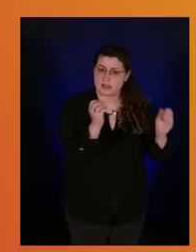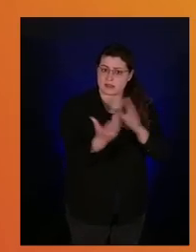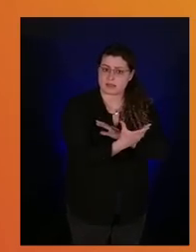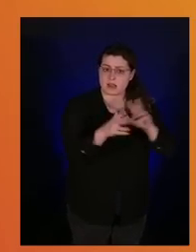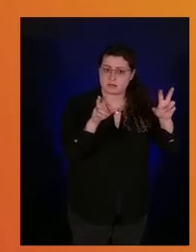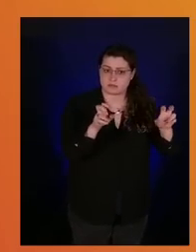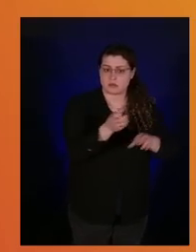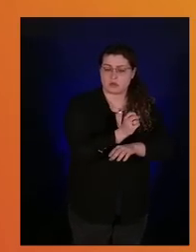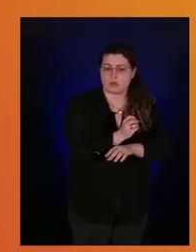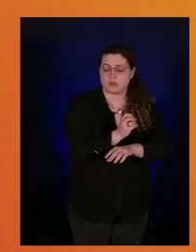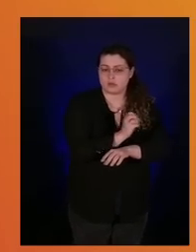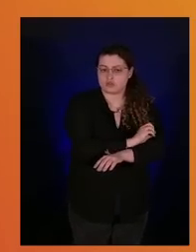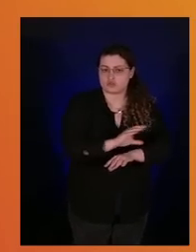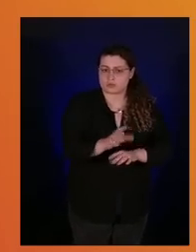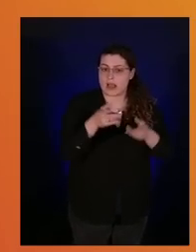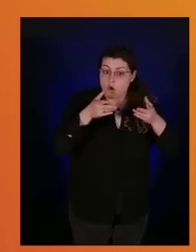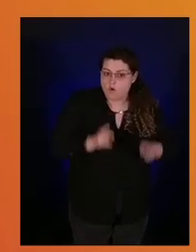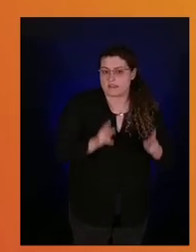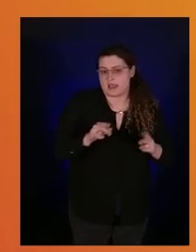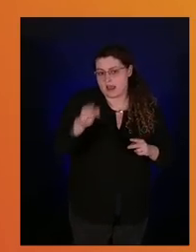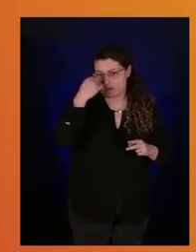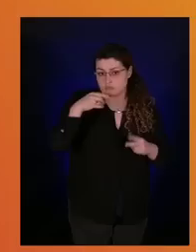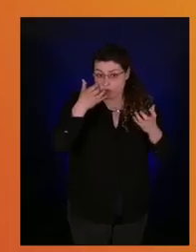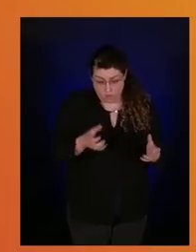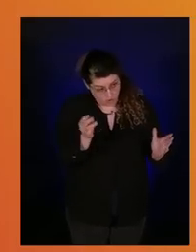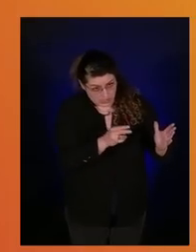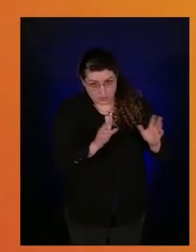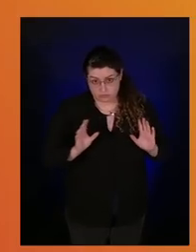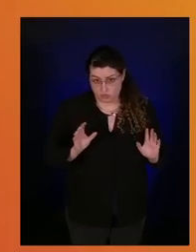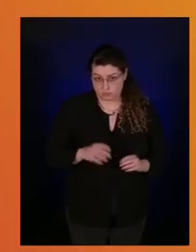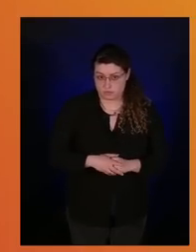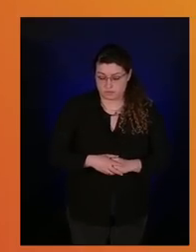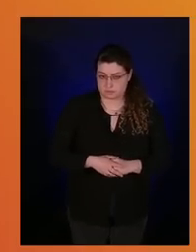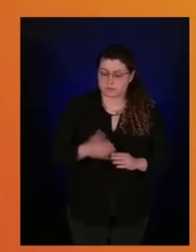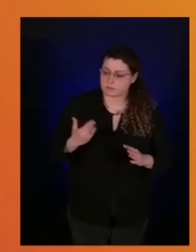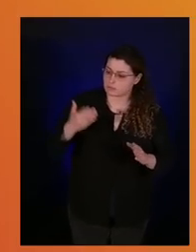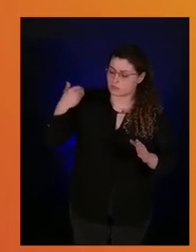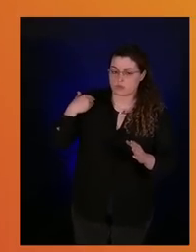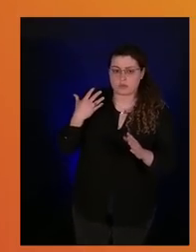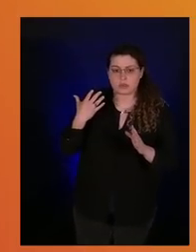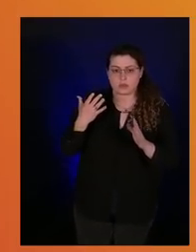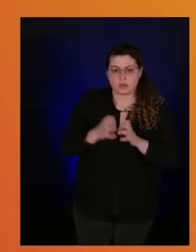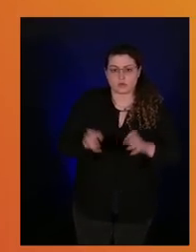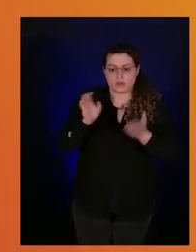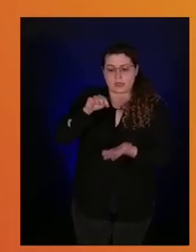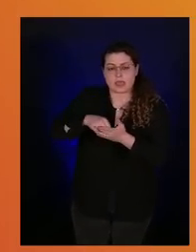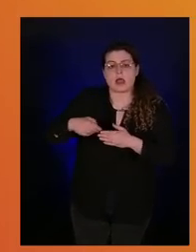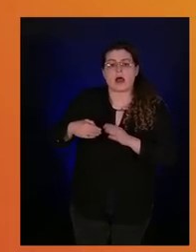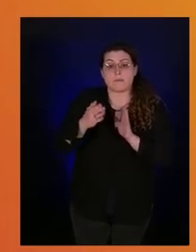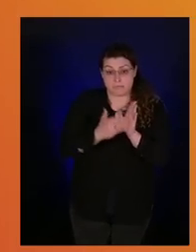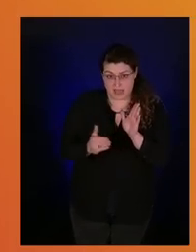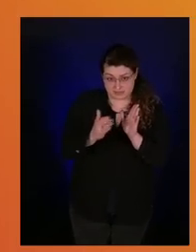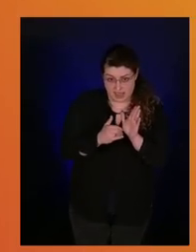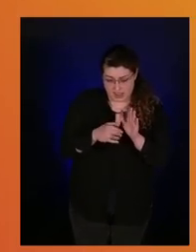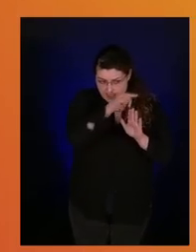officiel pour toutes celles et ceux qui souhaitent les consulter. Nous sommes parvenus depuis le congrès de Marseille au renforcement